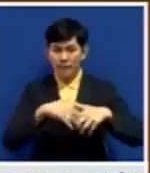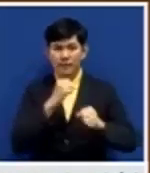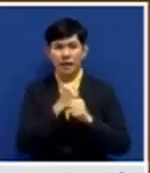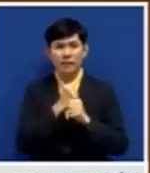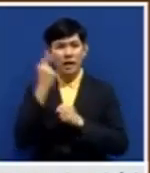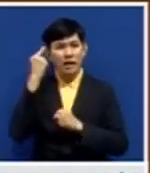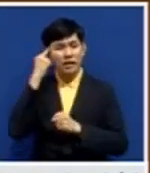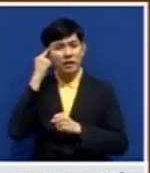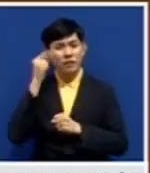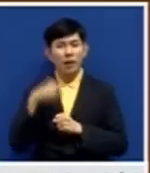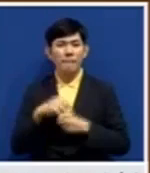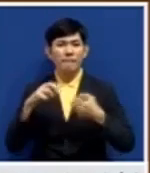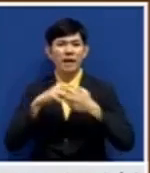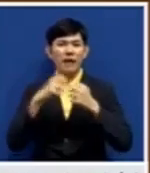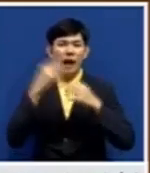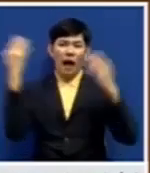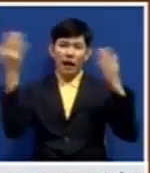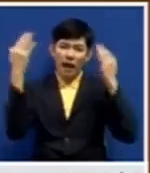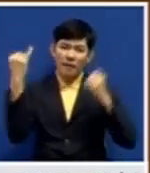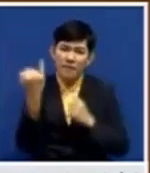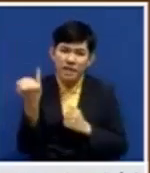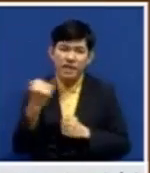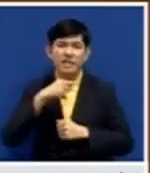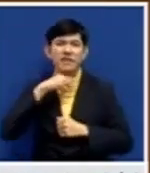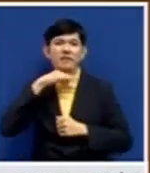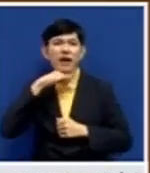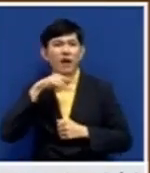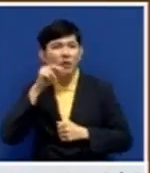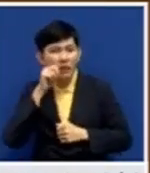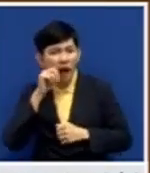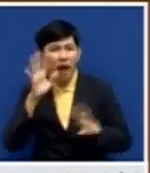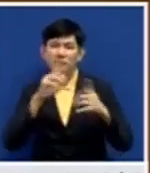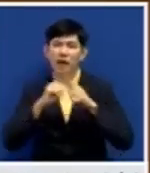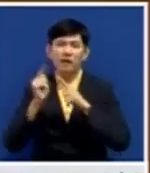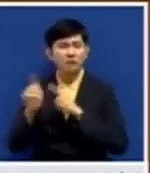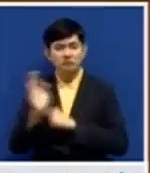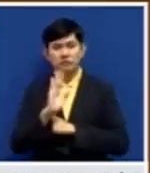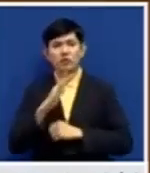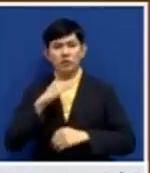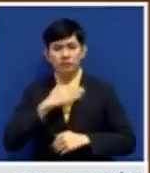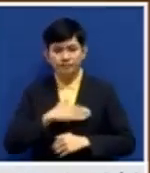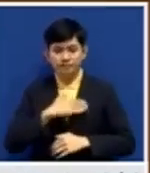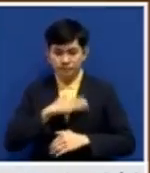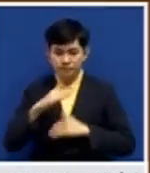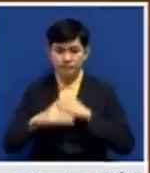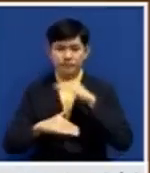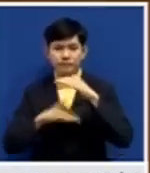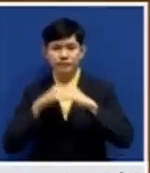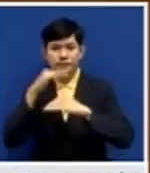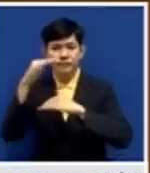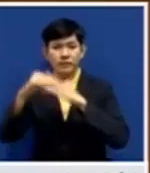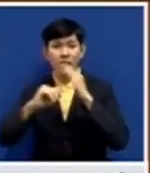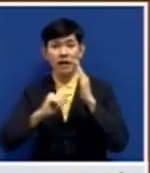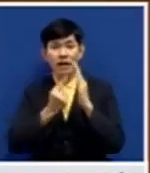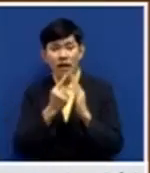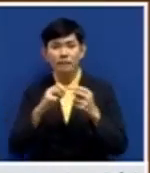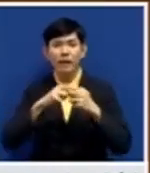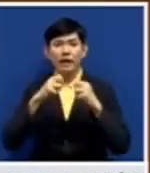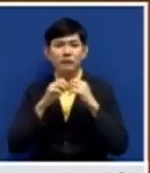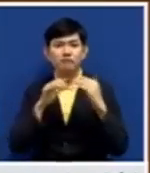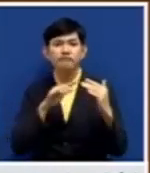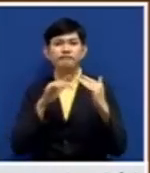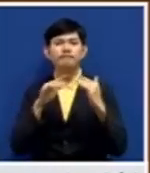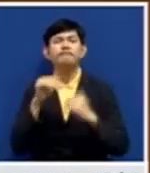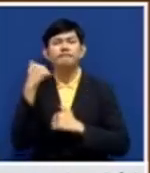ทำให้มลภาวะเป็นพิษให้ชาวบ้านมีส่วนร่วมด้วยค่อยเป็นค่อยไปเริ่มต้นอาจจะมีปัญหาในการสื่อความ